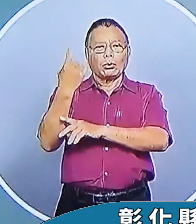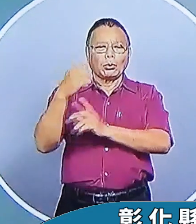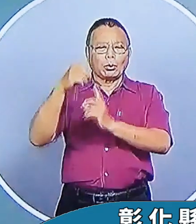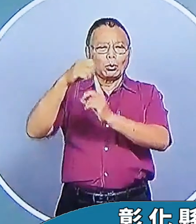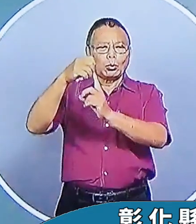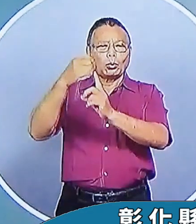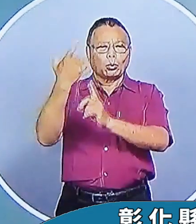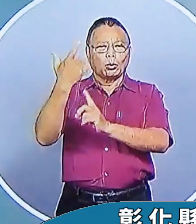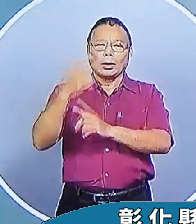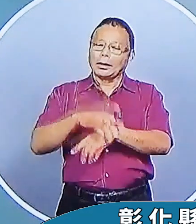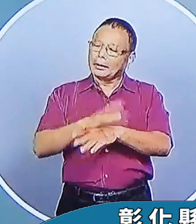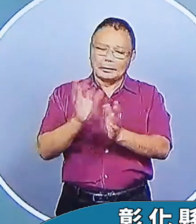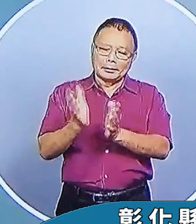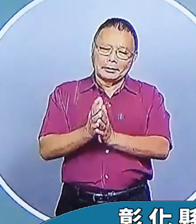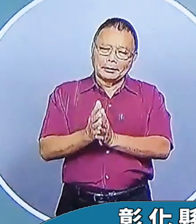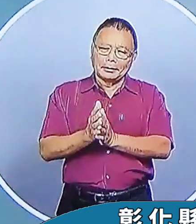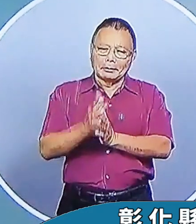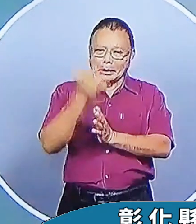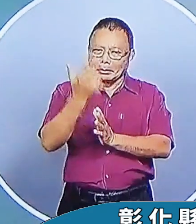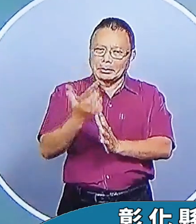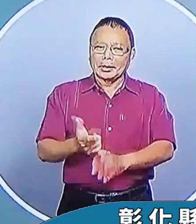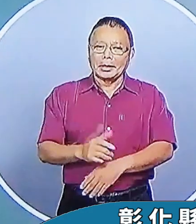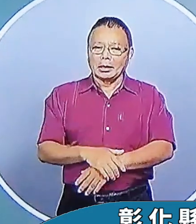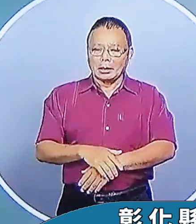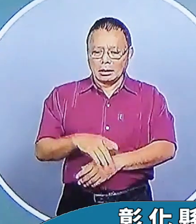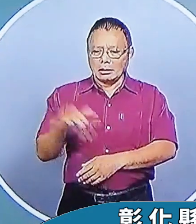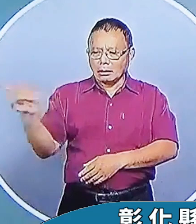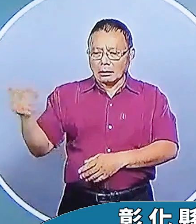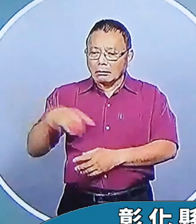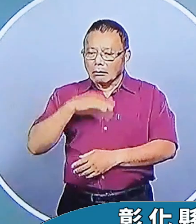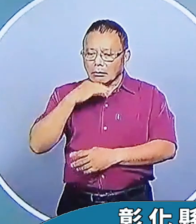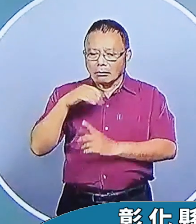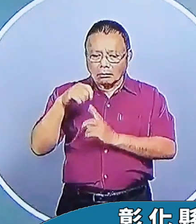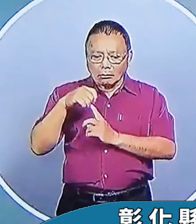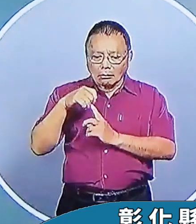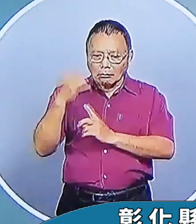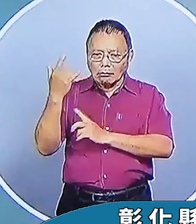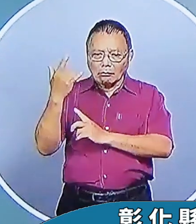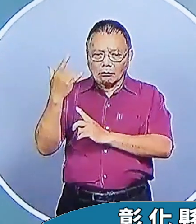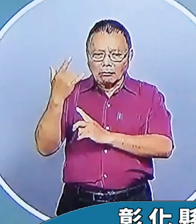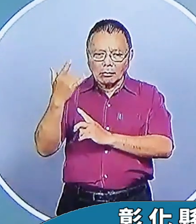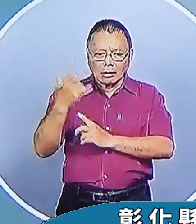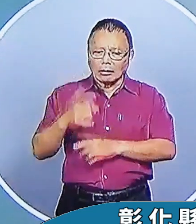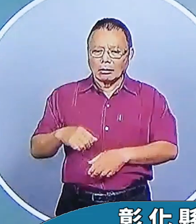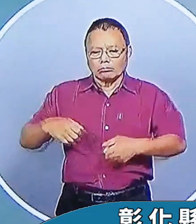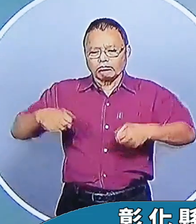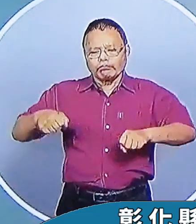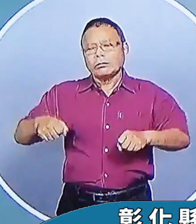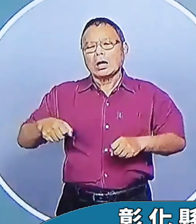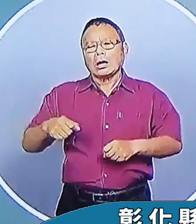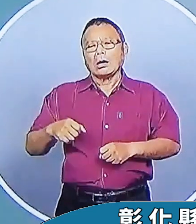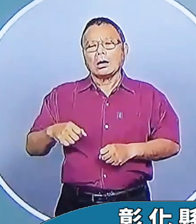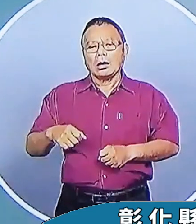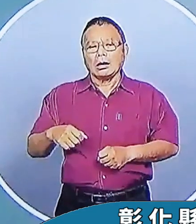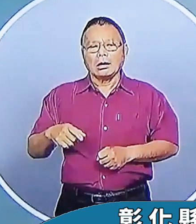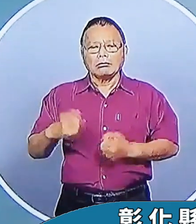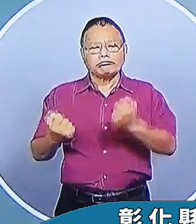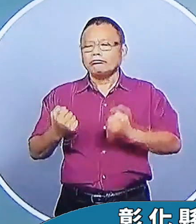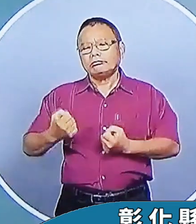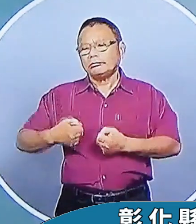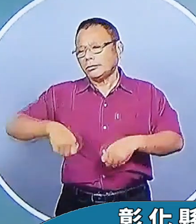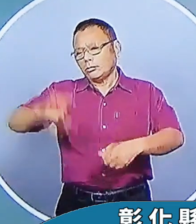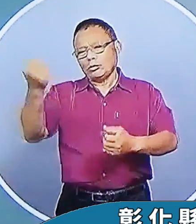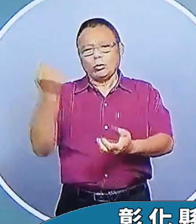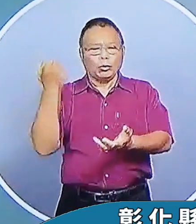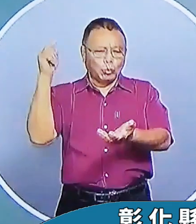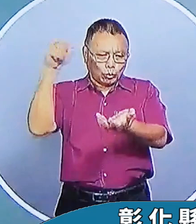公车，所有的乡亲哦，伊在等公车的时阵。我可能这个单台时间，我家己调倒来，还是我家己开车，